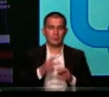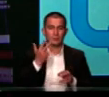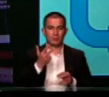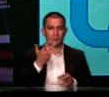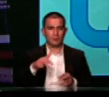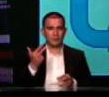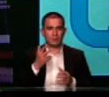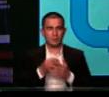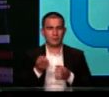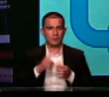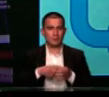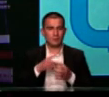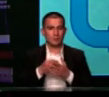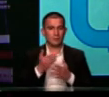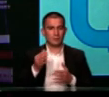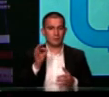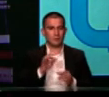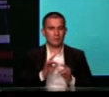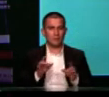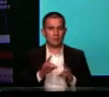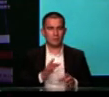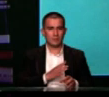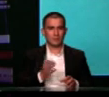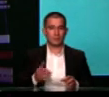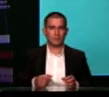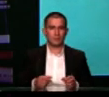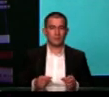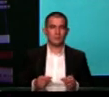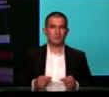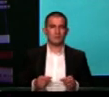3.33 yopiq kalitni hosil qilgan edik.